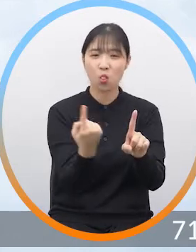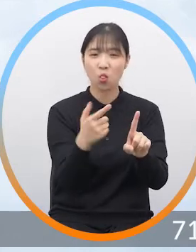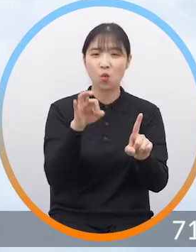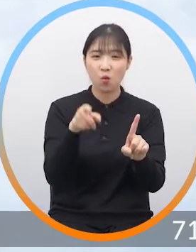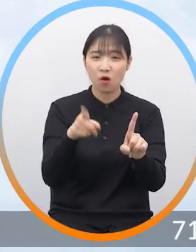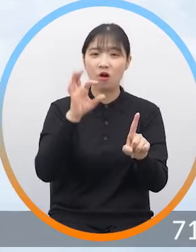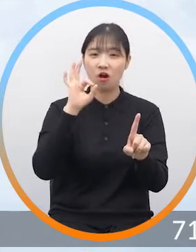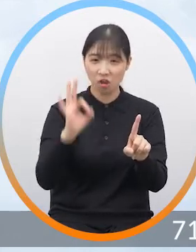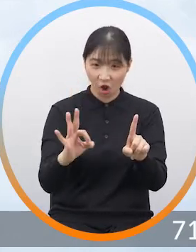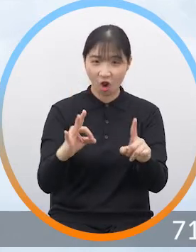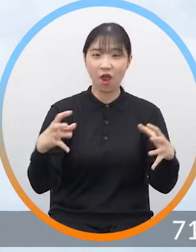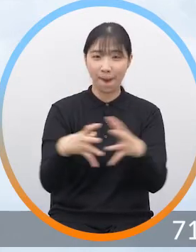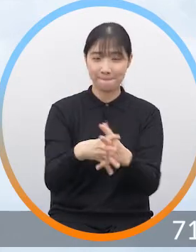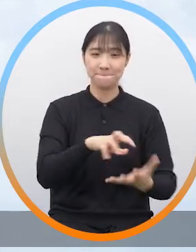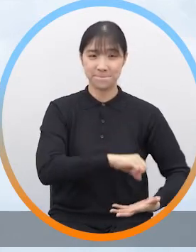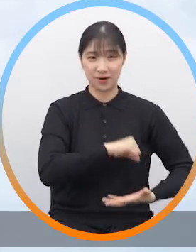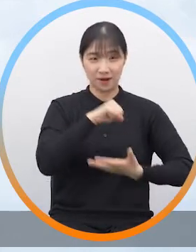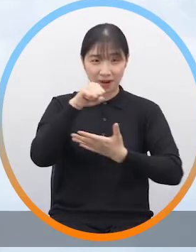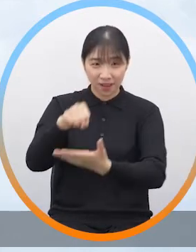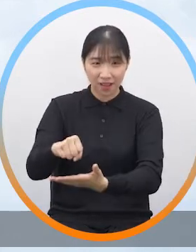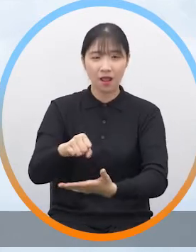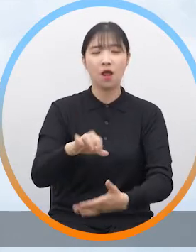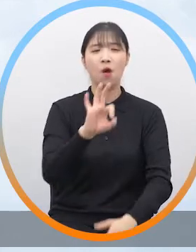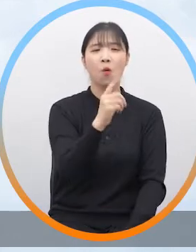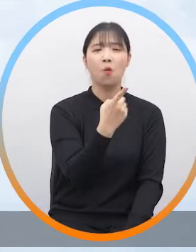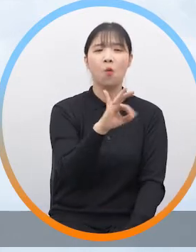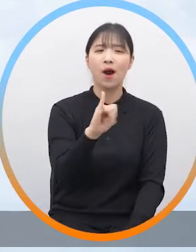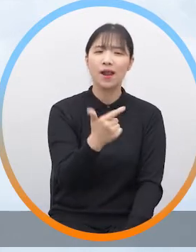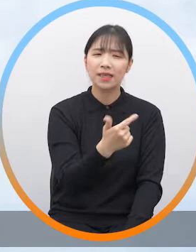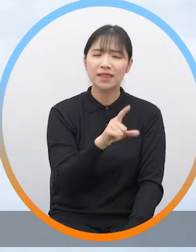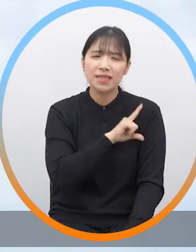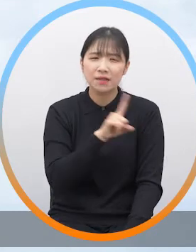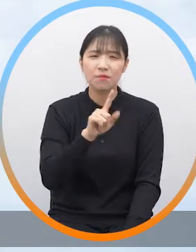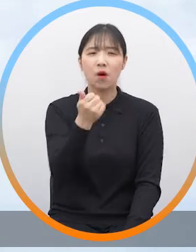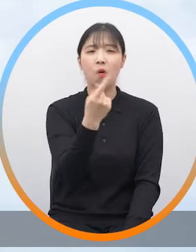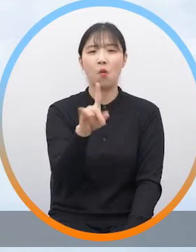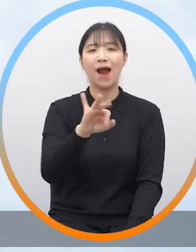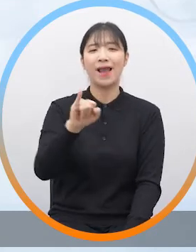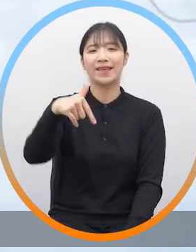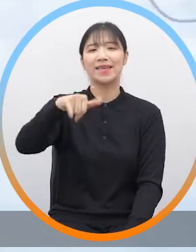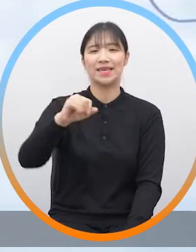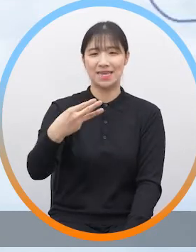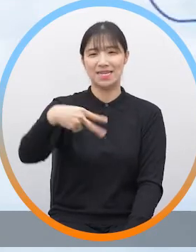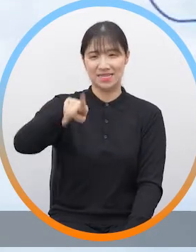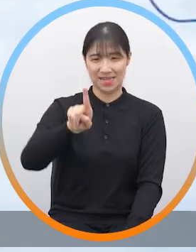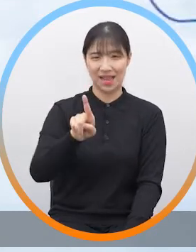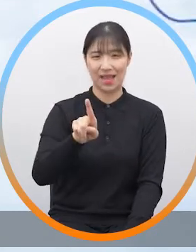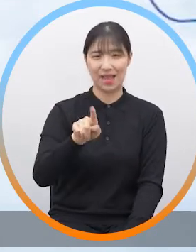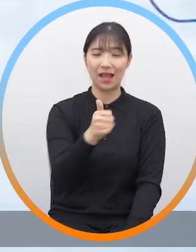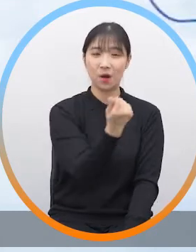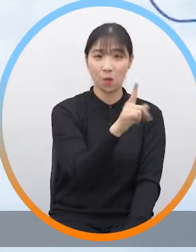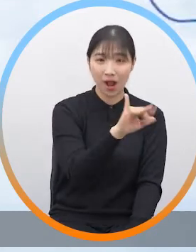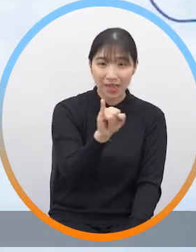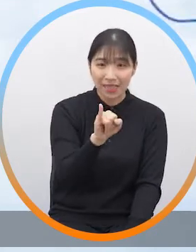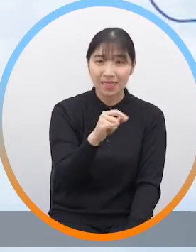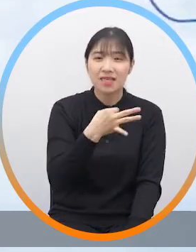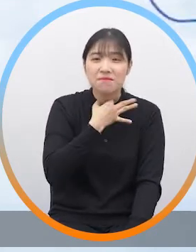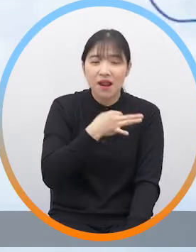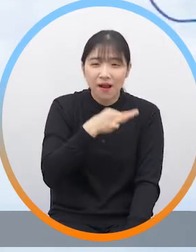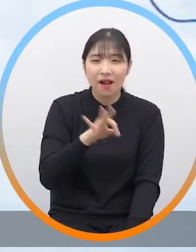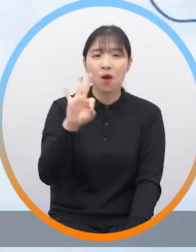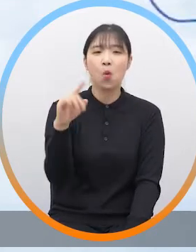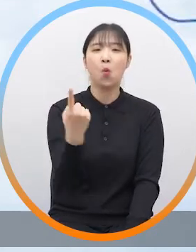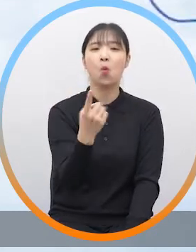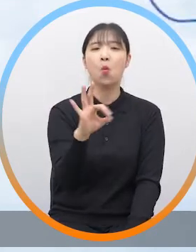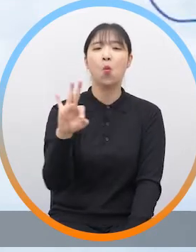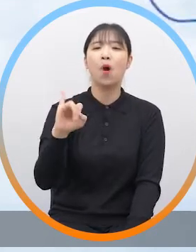10권을 가져갔는데 왕인을 화이길사, 이 화이는 발음이